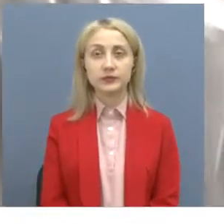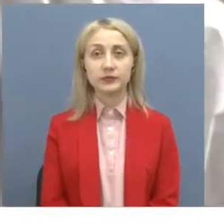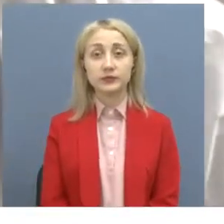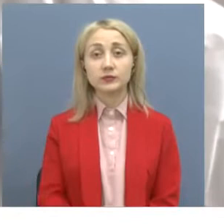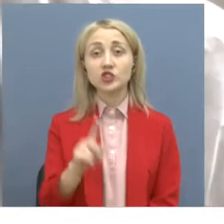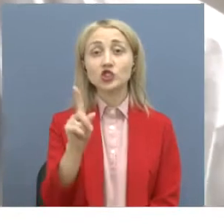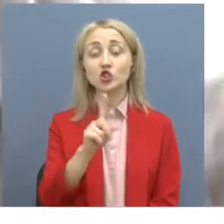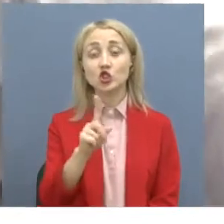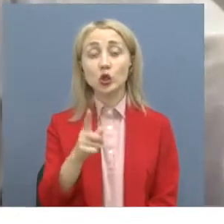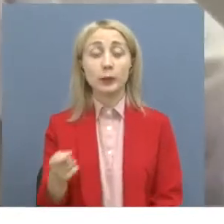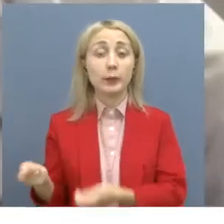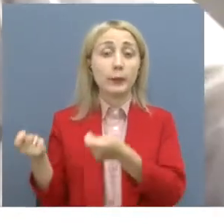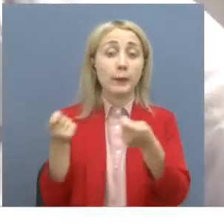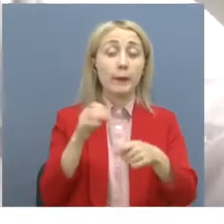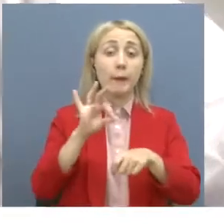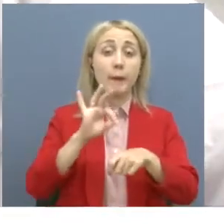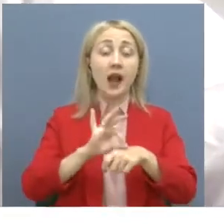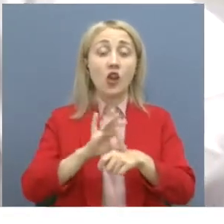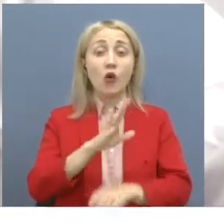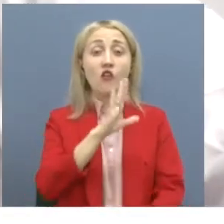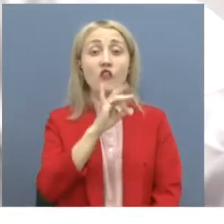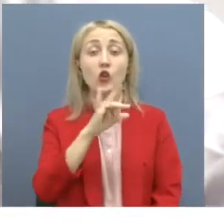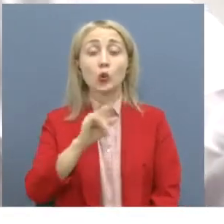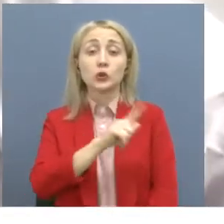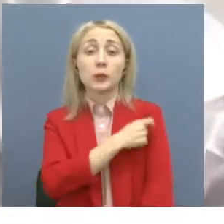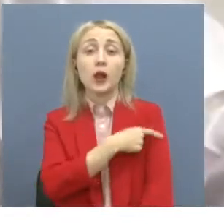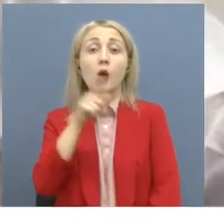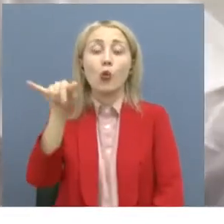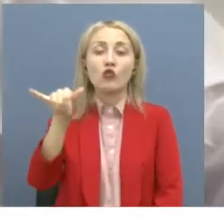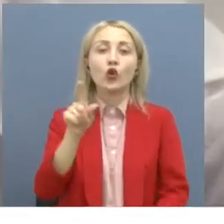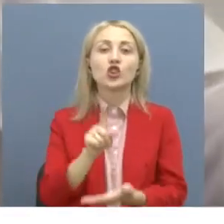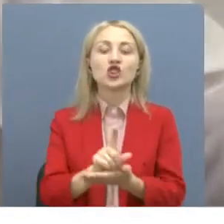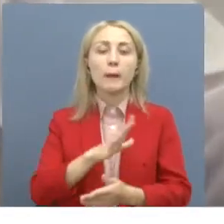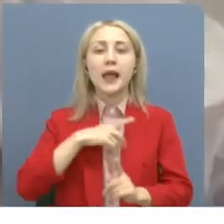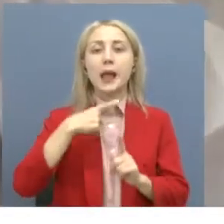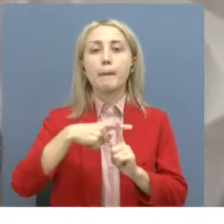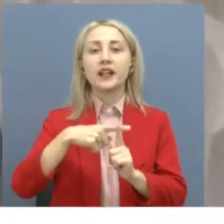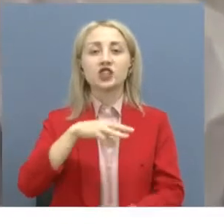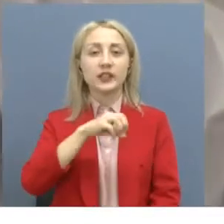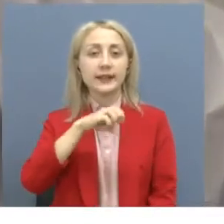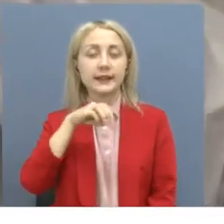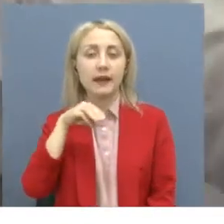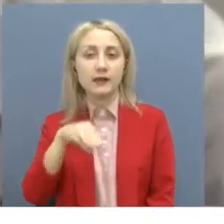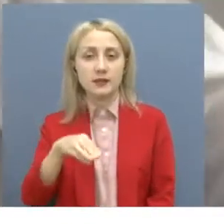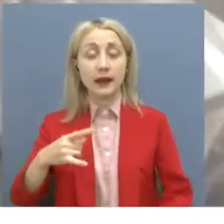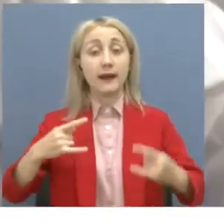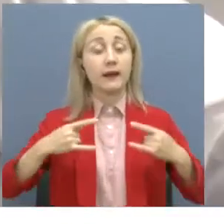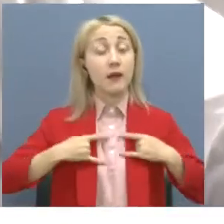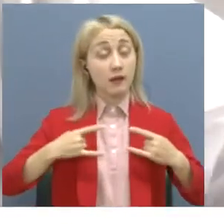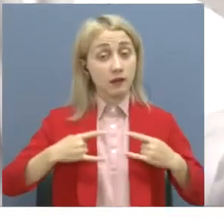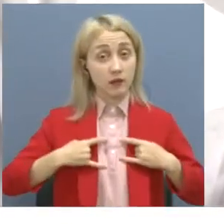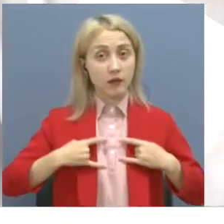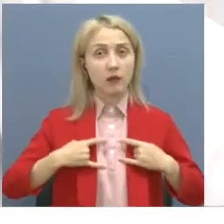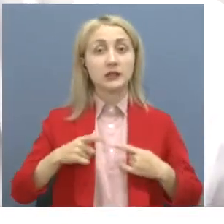Вирус жұқтырған науқасты ауруханаға алып кету үшін қолында тест сынамасының оң нәтижесі болуы тиіс. Рентген, КТ талдаулары. Егер